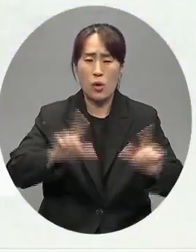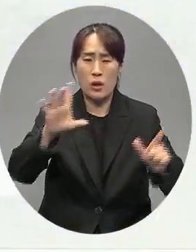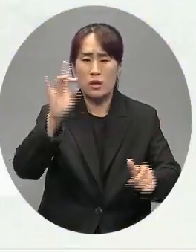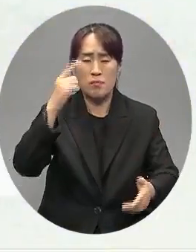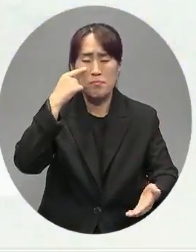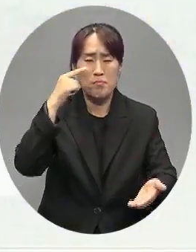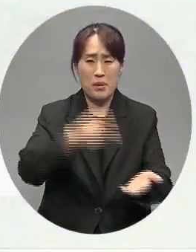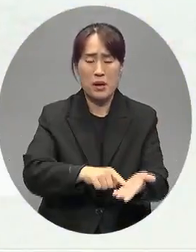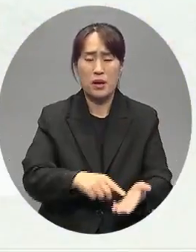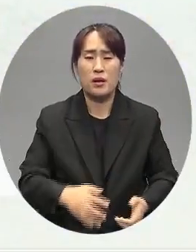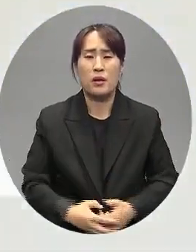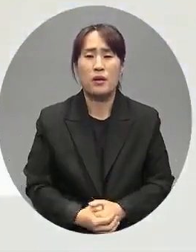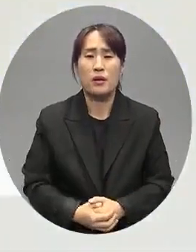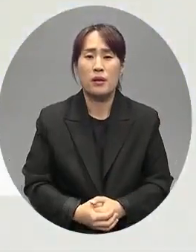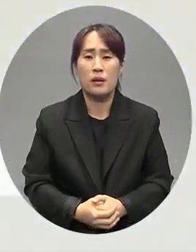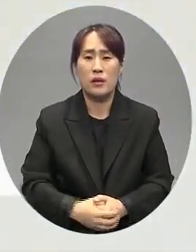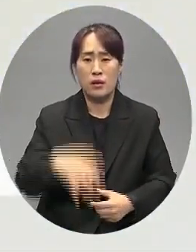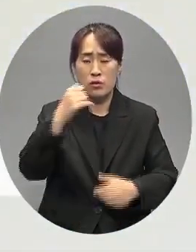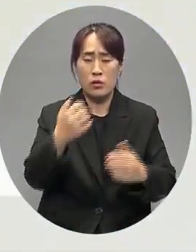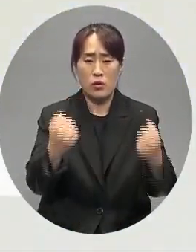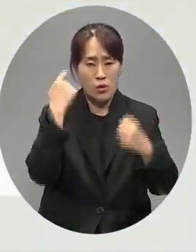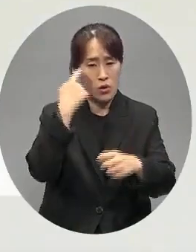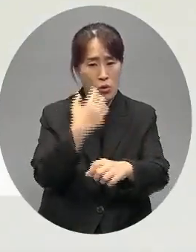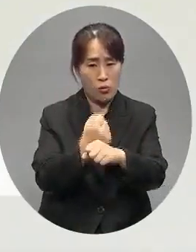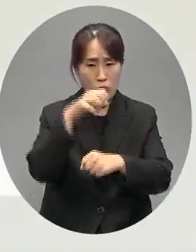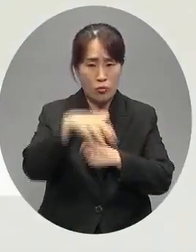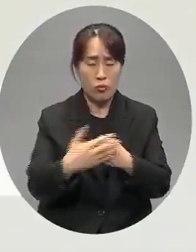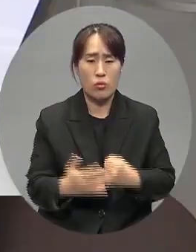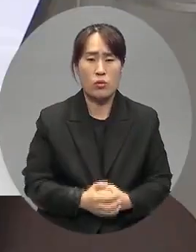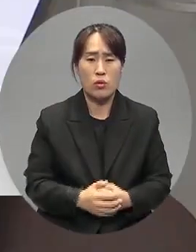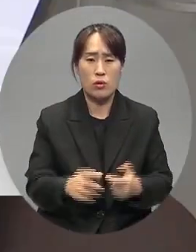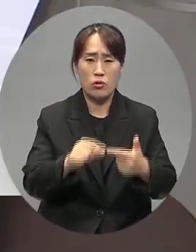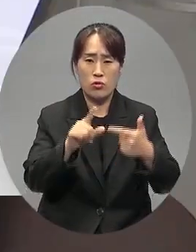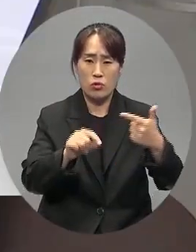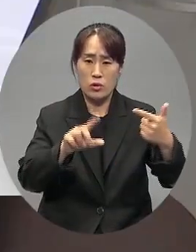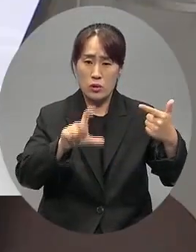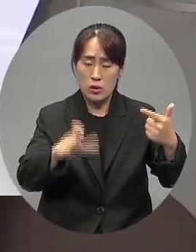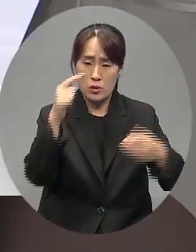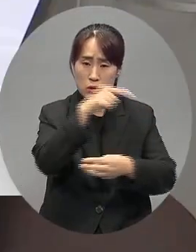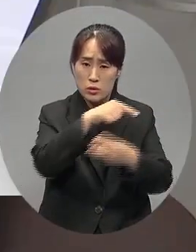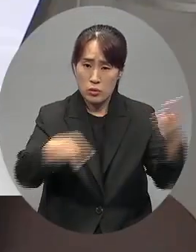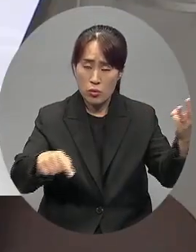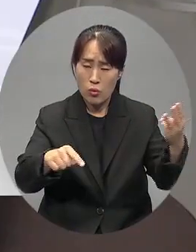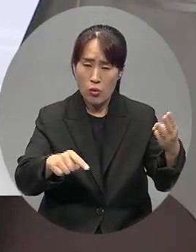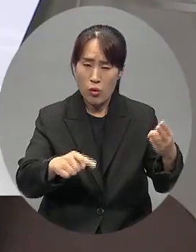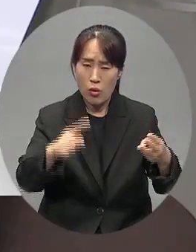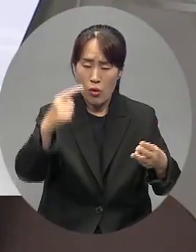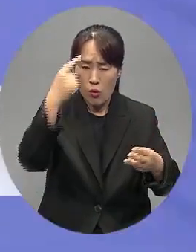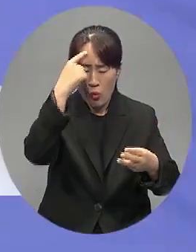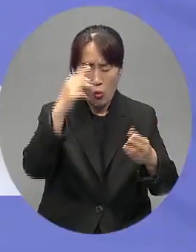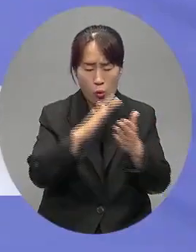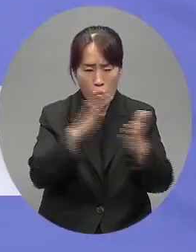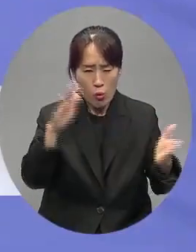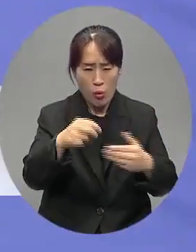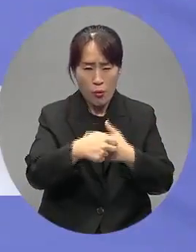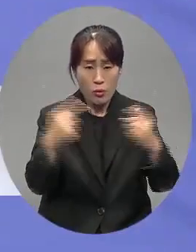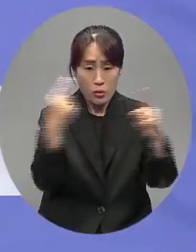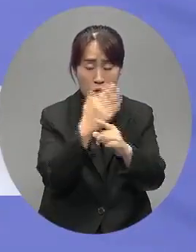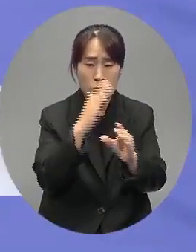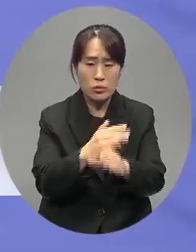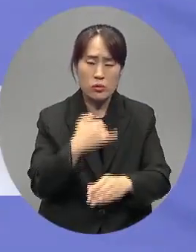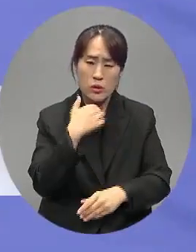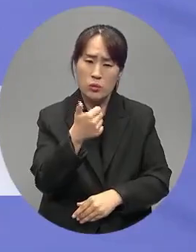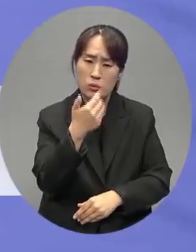처음 확인됐습니다 중북 보건환경 연구원은 지난 15일부터 청주에서 발열 증상으로 병원 치료를 받고 있던